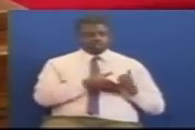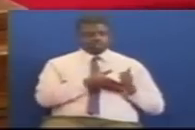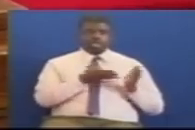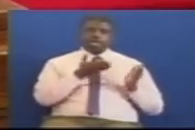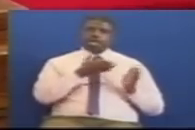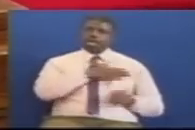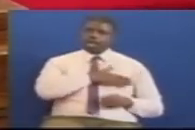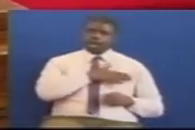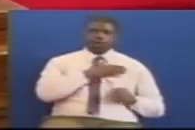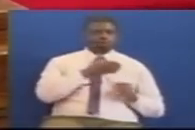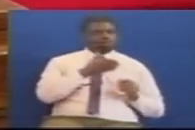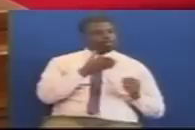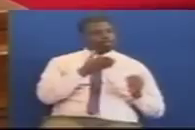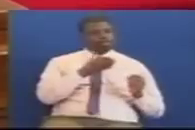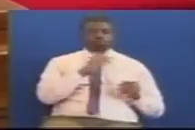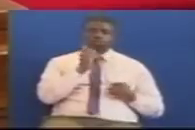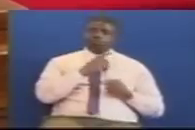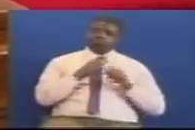la ndugu yangu Mheshimiwa Chikot